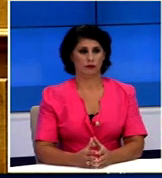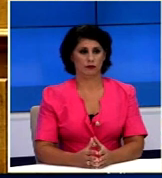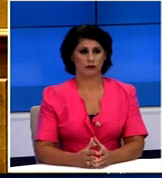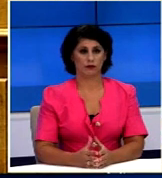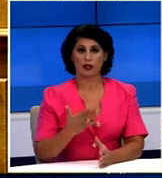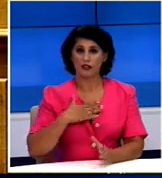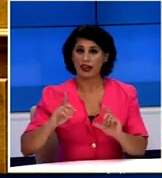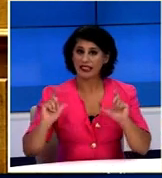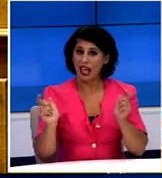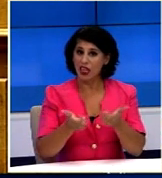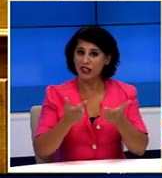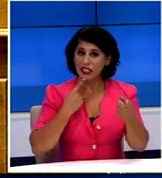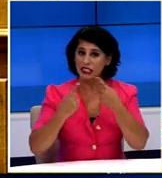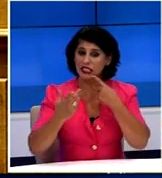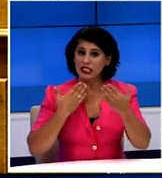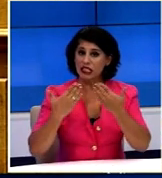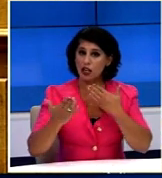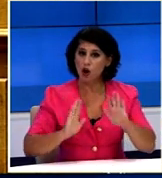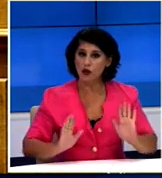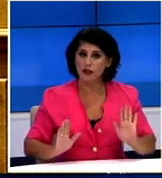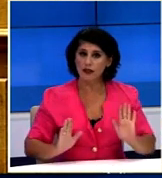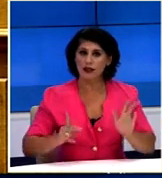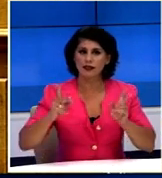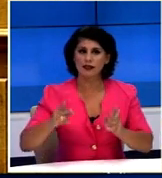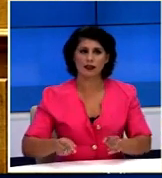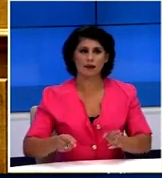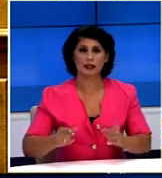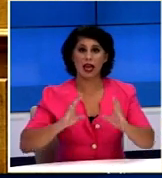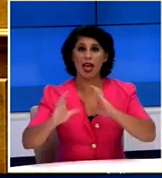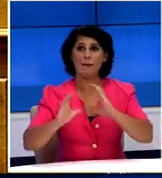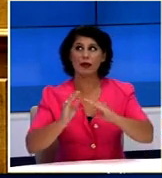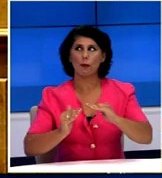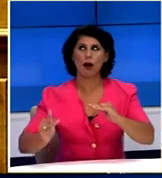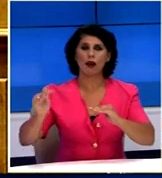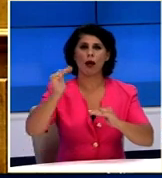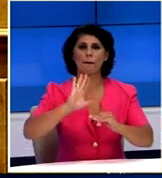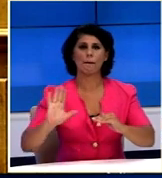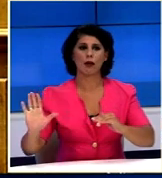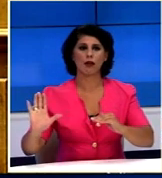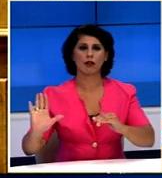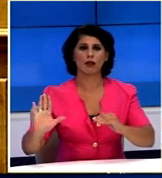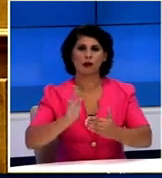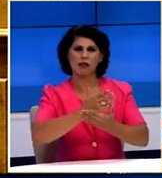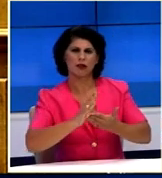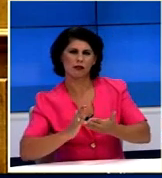Θέλετε εθνική συνεννόηση. Σταματήστε να βάζετε την επικοινωνία πάνω απ' όλα. Σταματήστε να διχάζετε τον ελληνικό